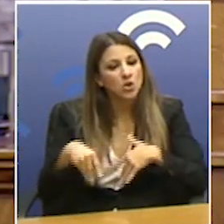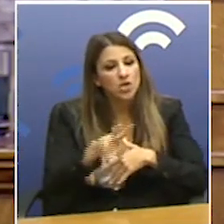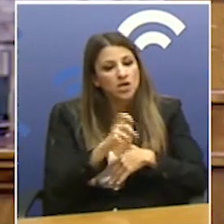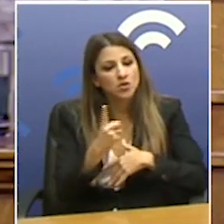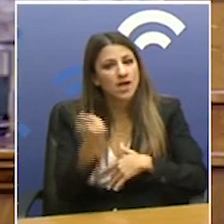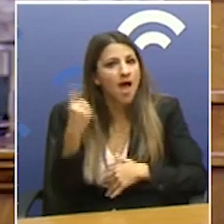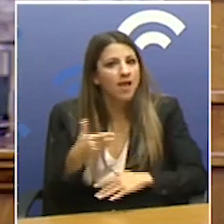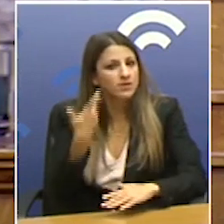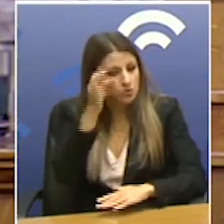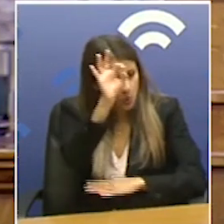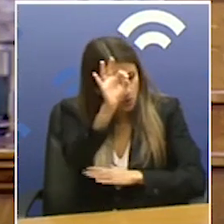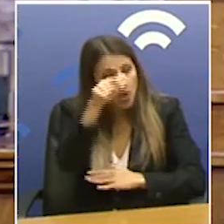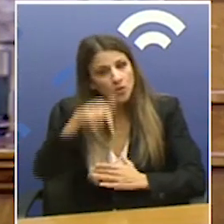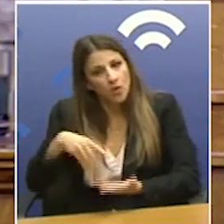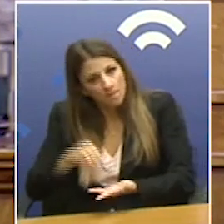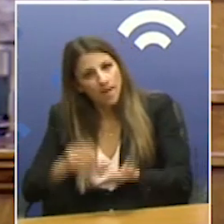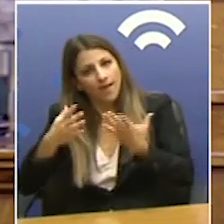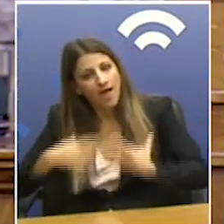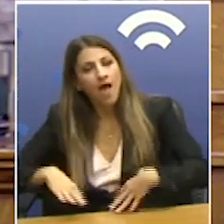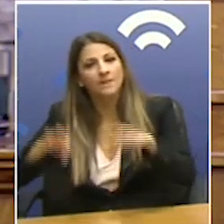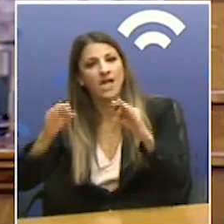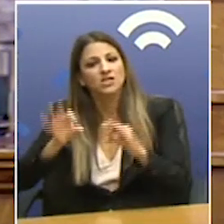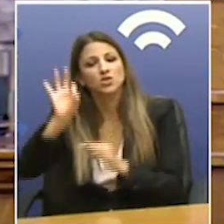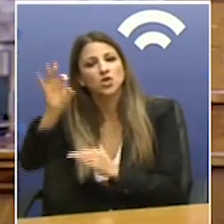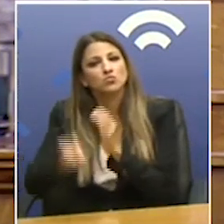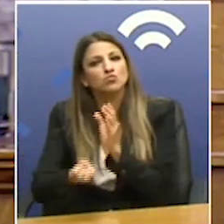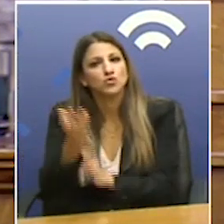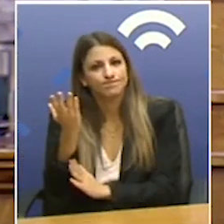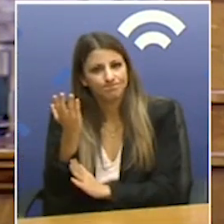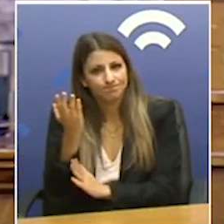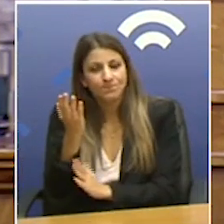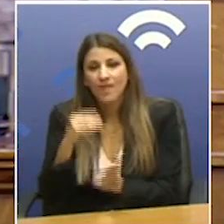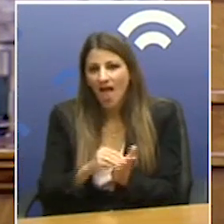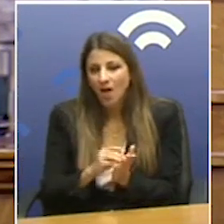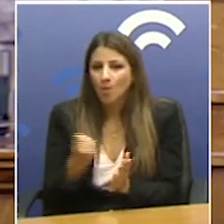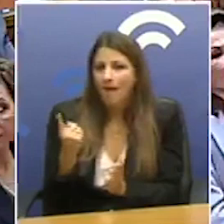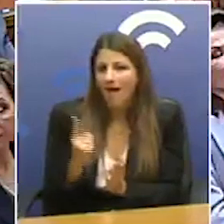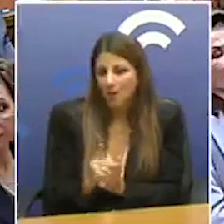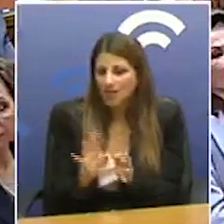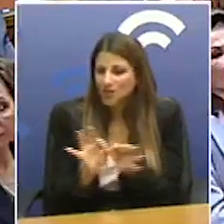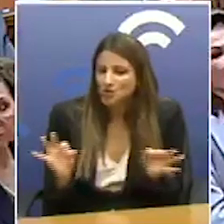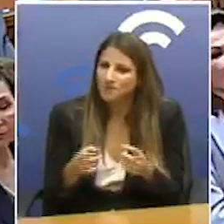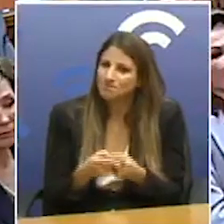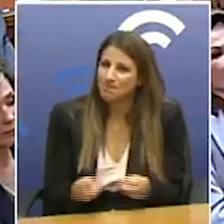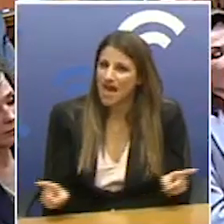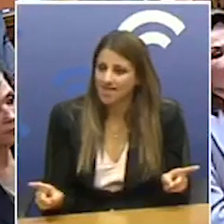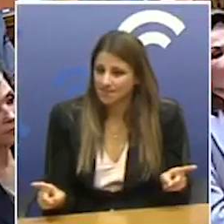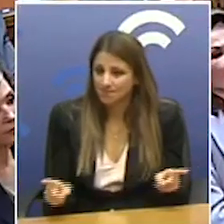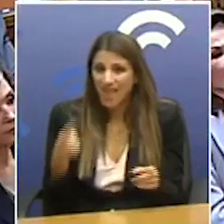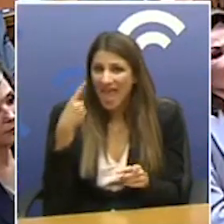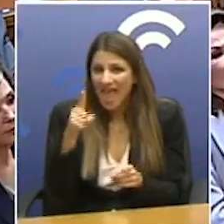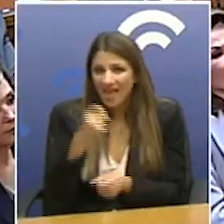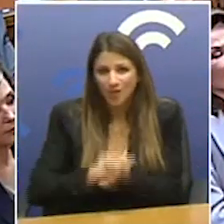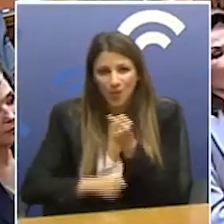η αναγέννηση. Κυρίες και κύριοι, κλείνω με ένα ακόμα παιχνίδι της ιστορίας. Πριν από έναν αιώνα